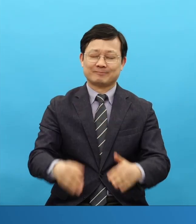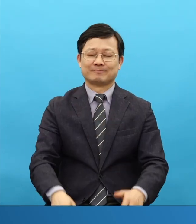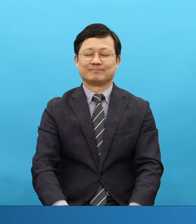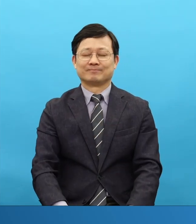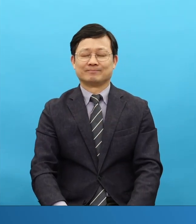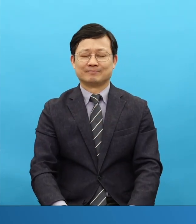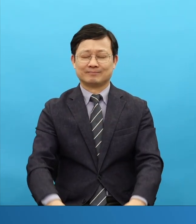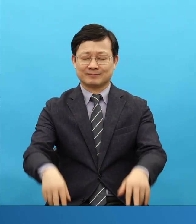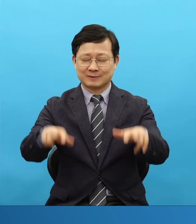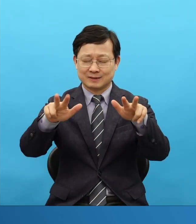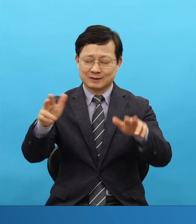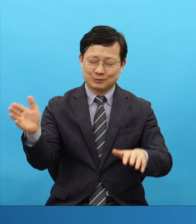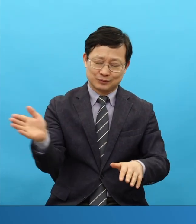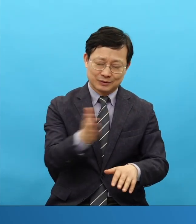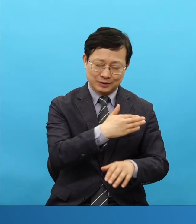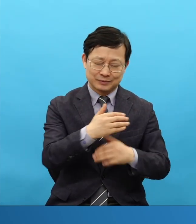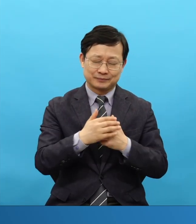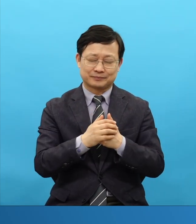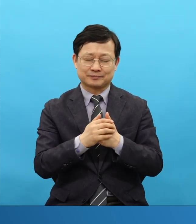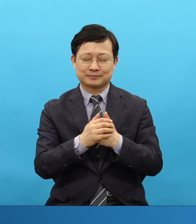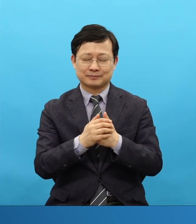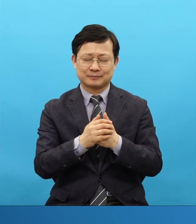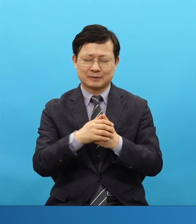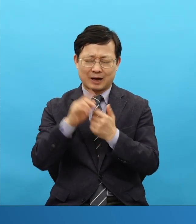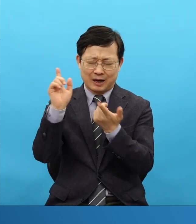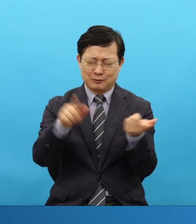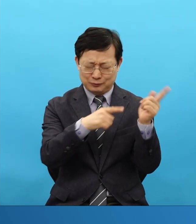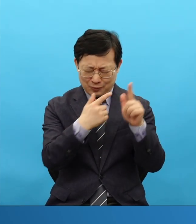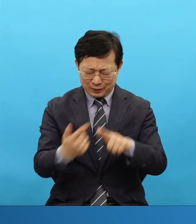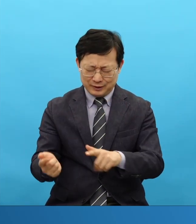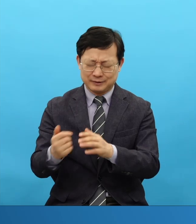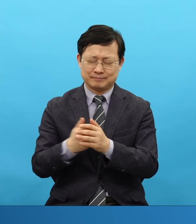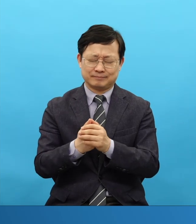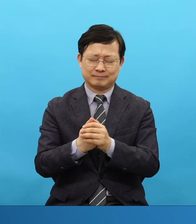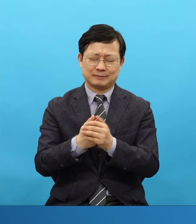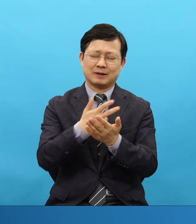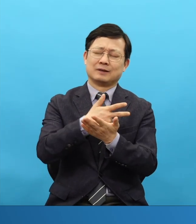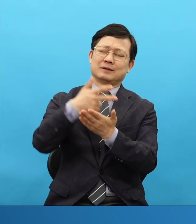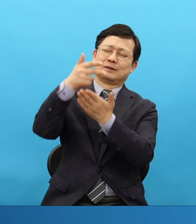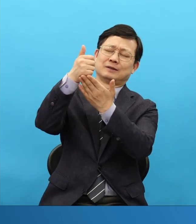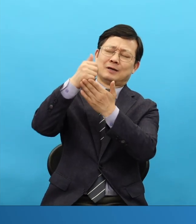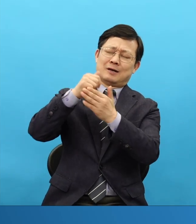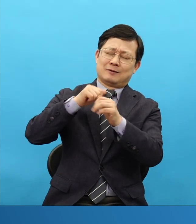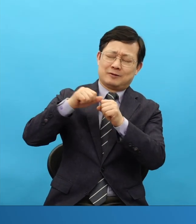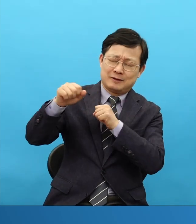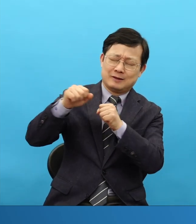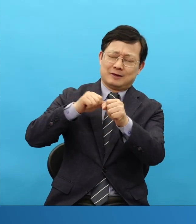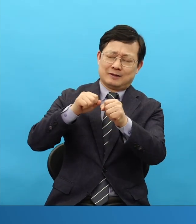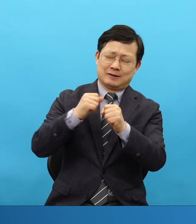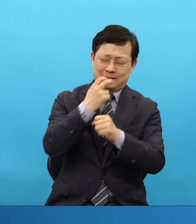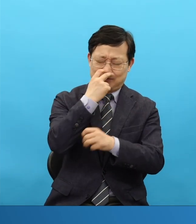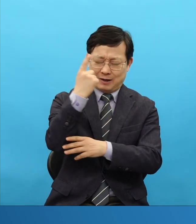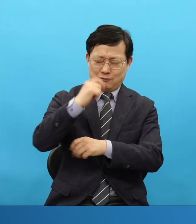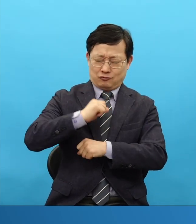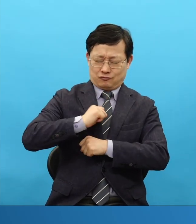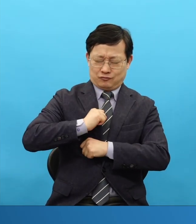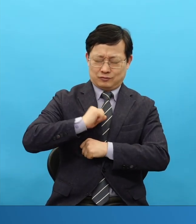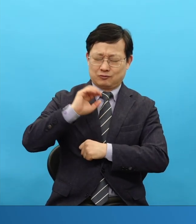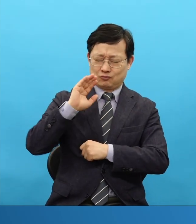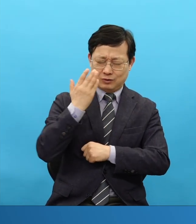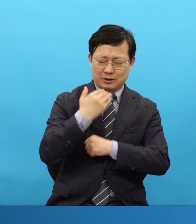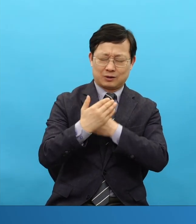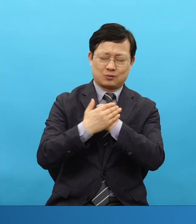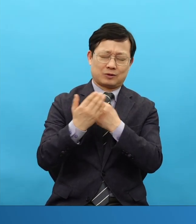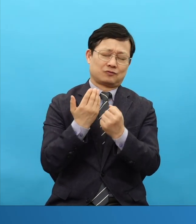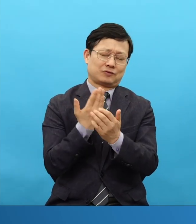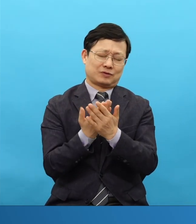谢。 지금부터 종일 종려 여호와를 움직이는 파수꾼이 되게 해 주옵소서. 愿从